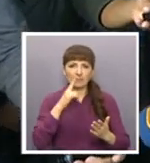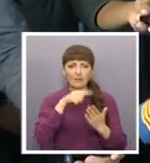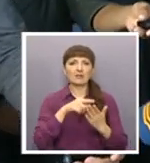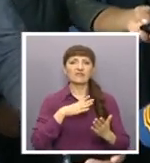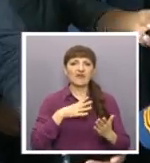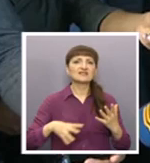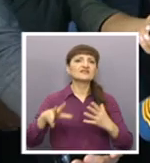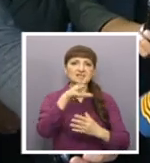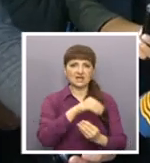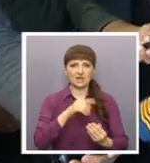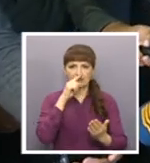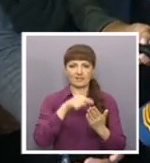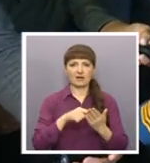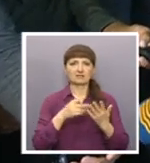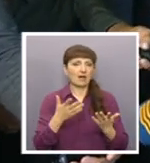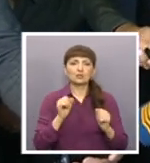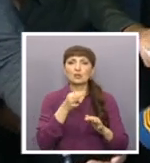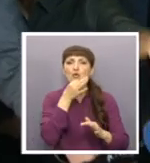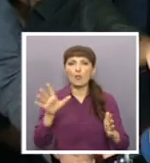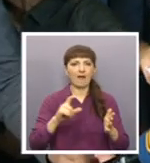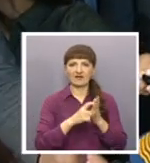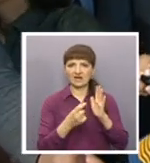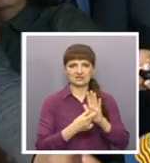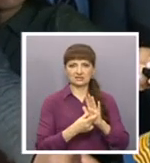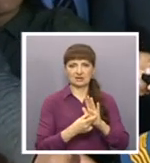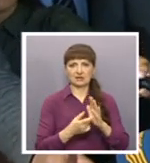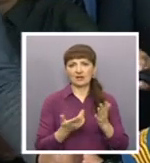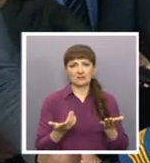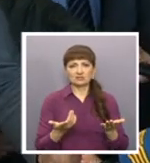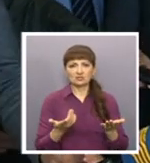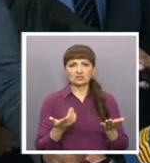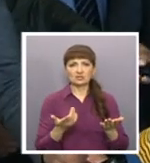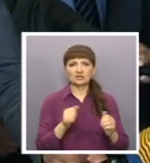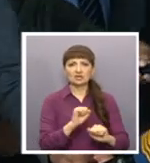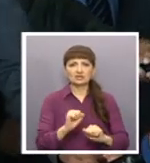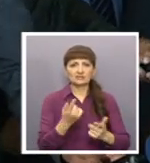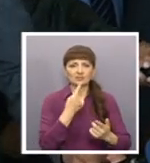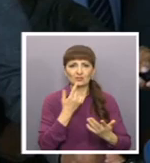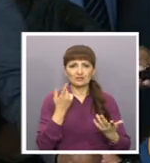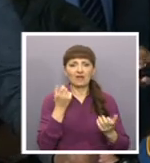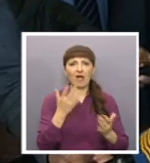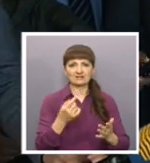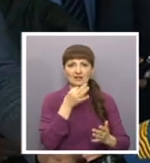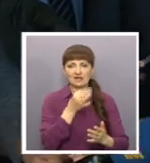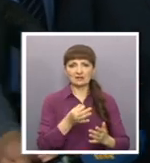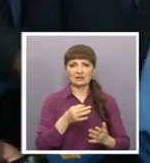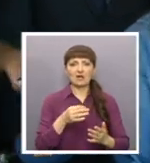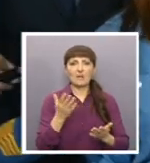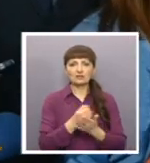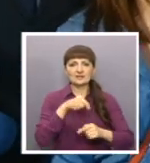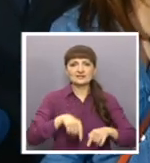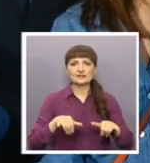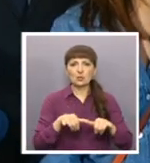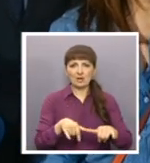очагом возгорания могла быть просто вообще любая квартира быть. А тут, да, получается, застрахован. И они нам это